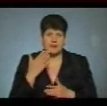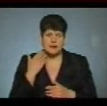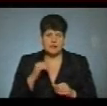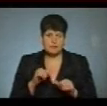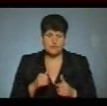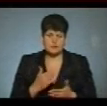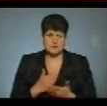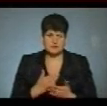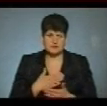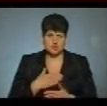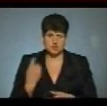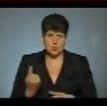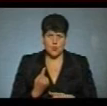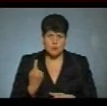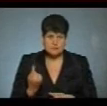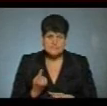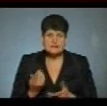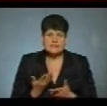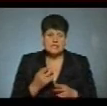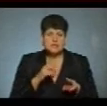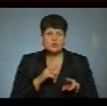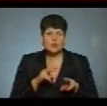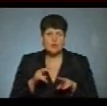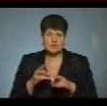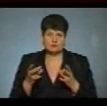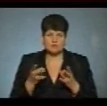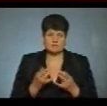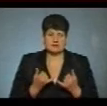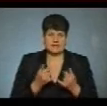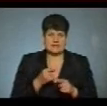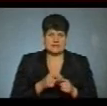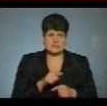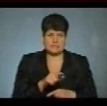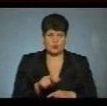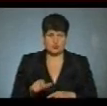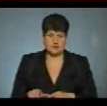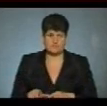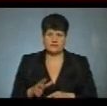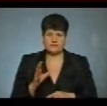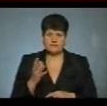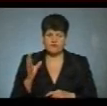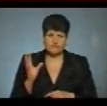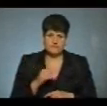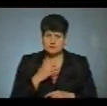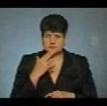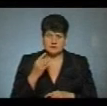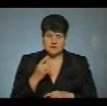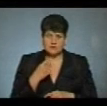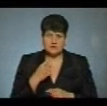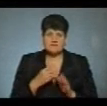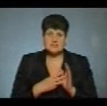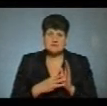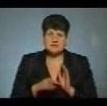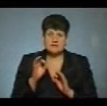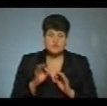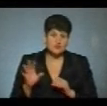є у нашій області? І який догляд потрібен для цих людей? Ну, вже неодноразово сказано було, що